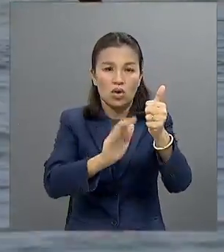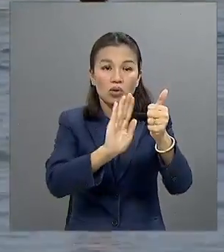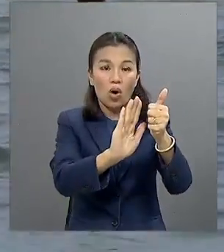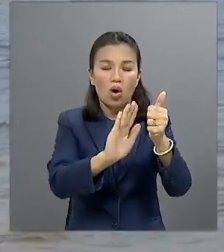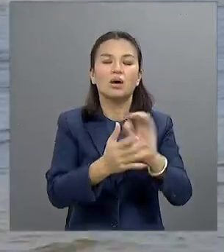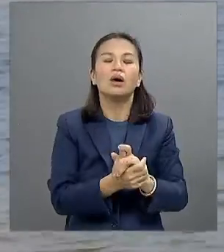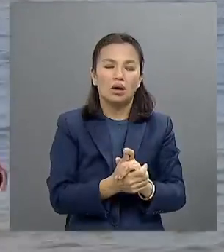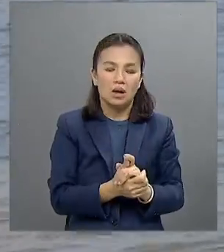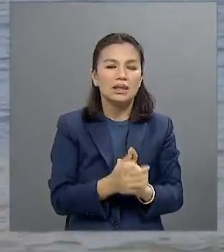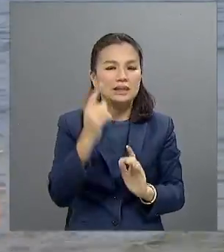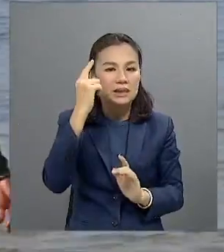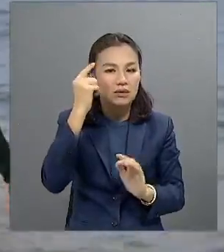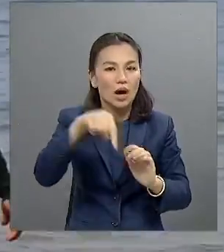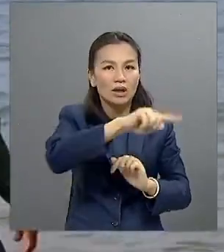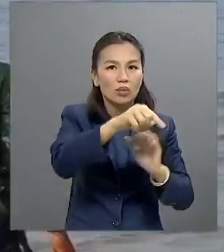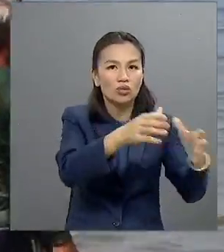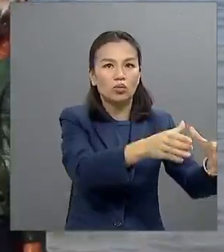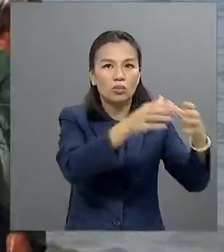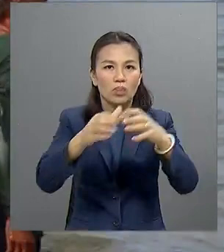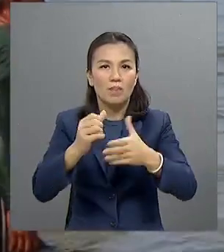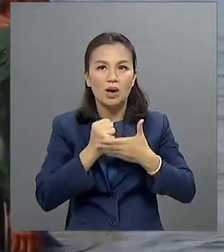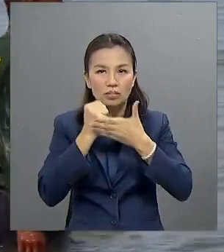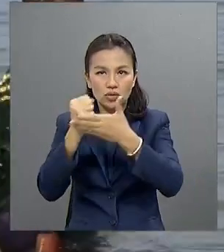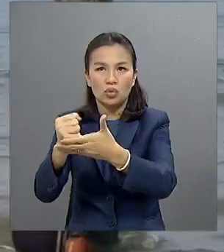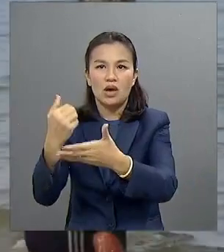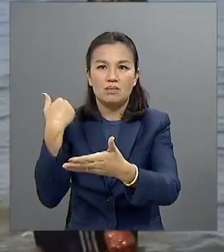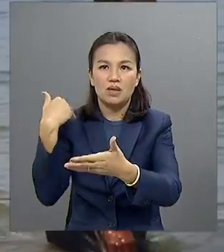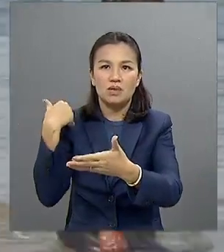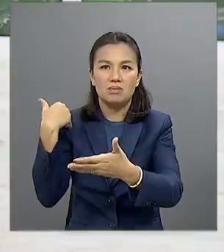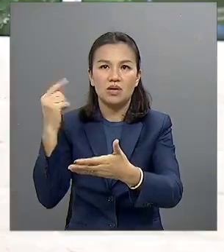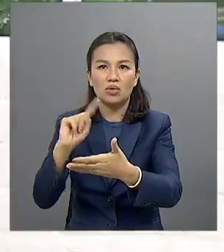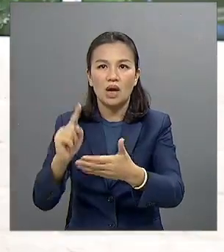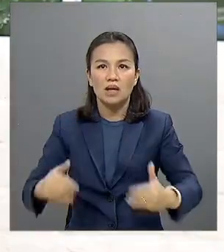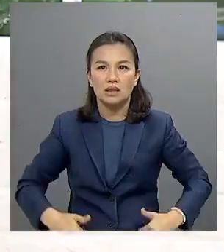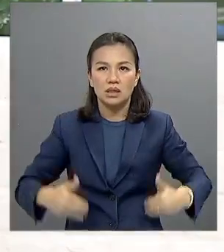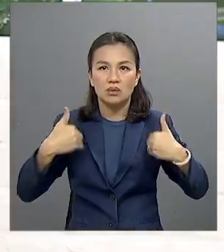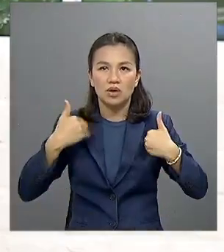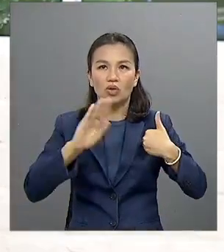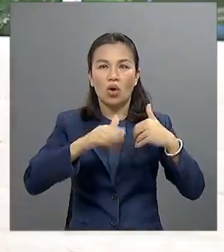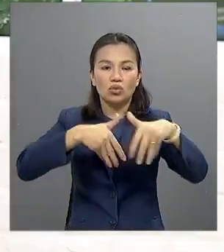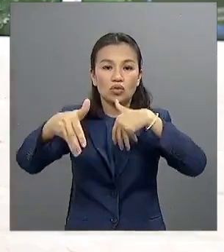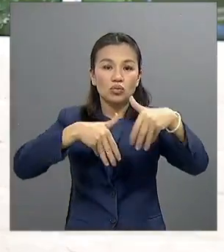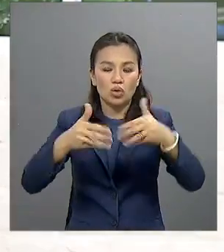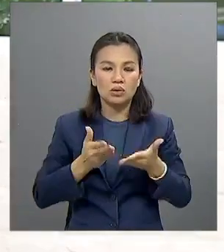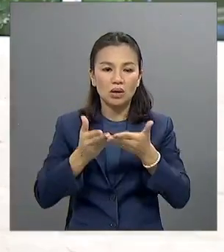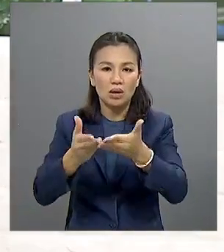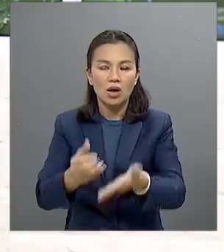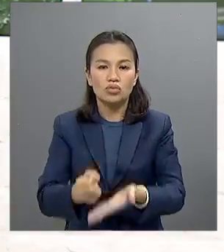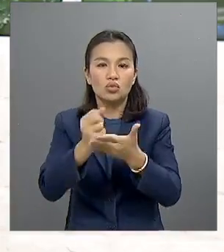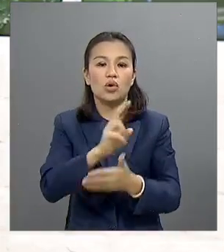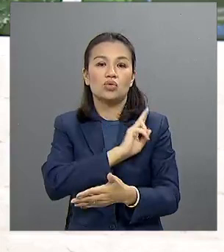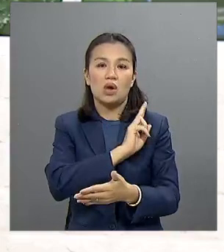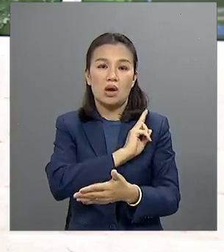ำสรรพกำลังนะไปช่วยชาวบ้านกันเนี่ยค่ะนี่ก็เป็นวิถีชีวิตชาวเรือนะตอนแรกก็ต้องช่วยเหลือตัวเองกันก่อนนะคะแต่ไม่ไหว